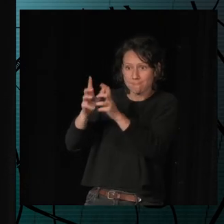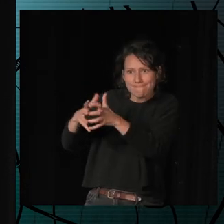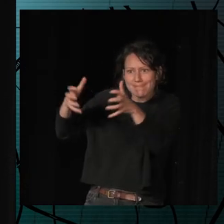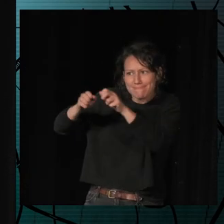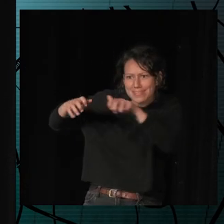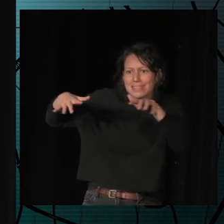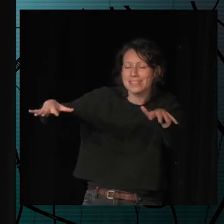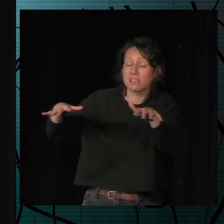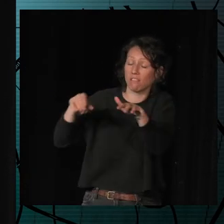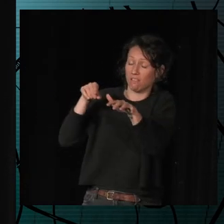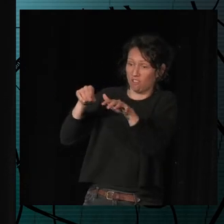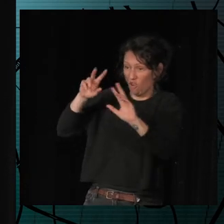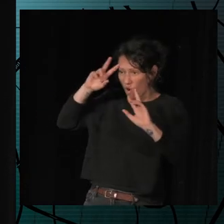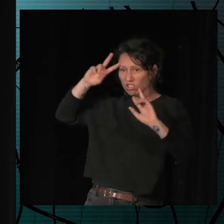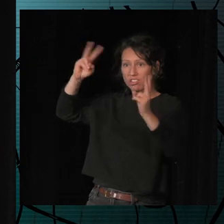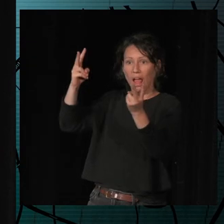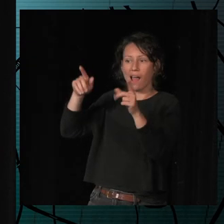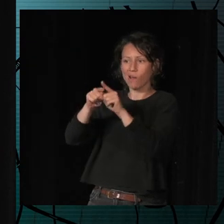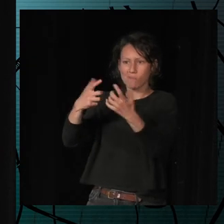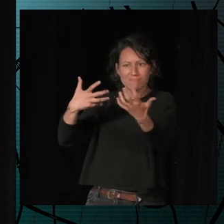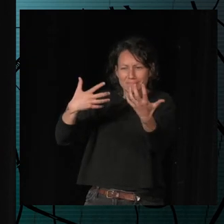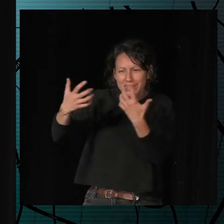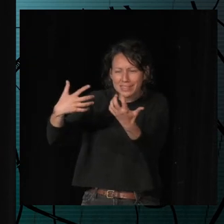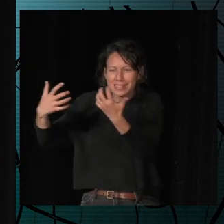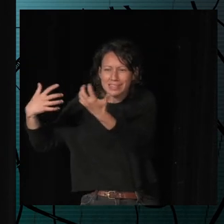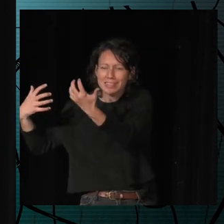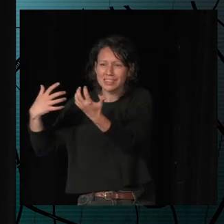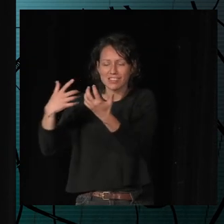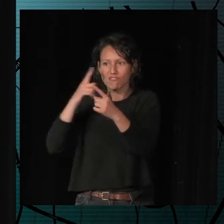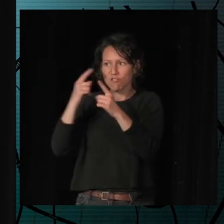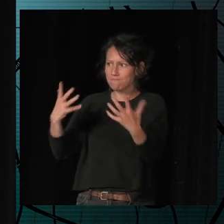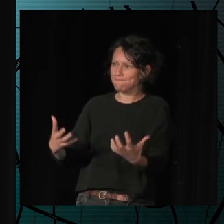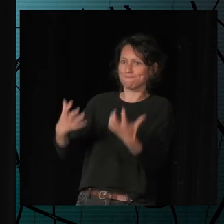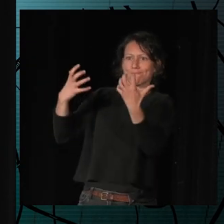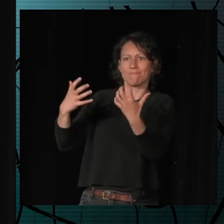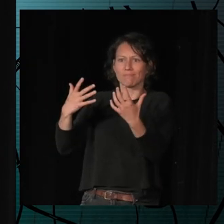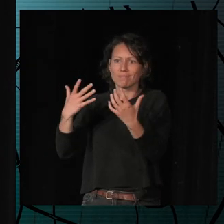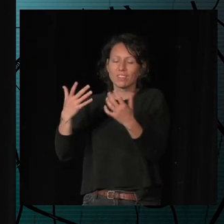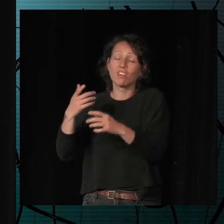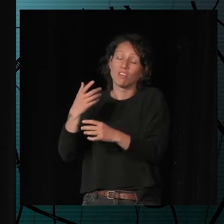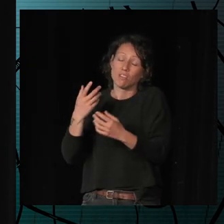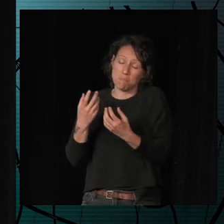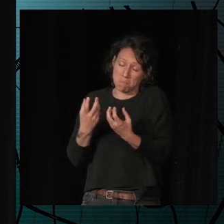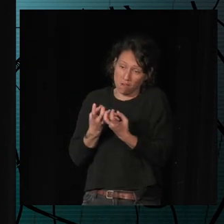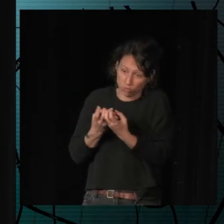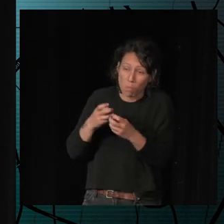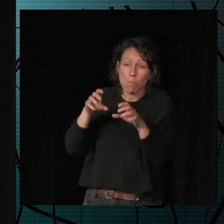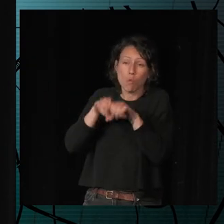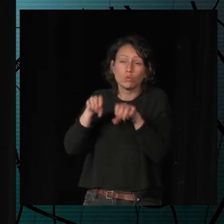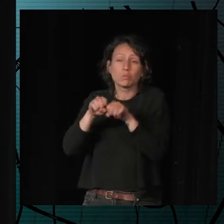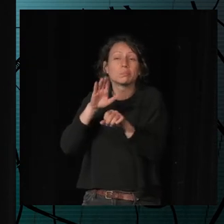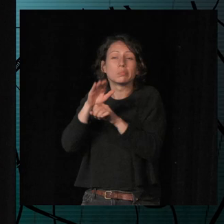à laisser parler euh son côté spectaculaire avant tout je pense notamment à certaines productions PlayStation qui sont coutumières du fait